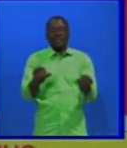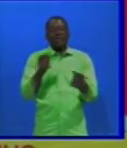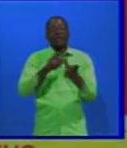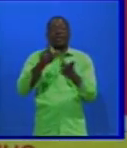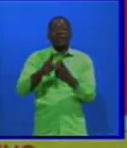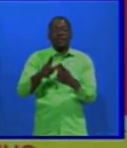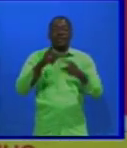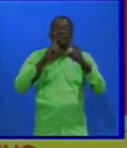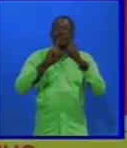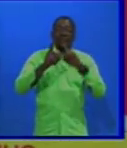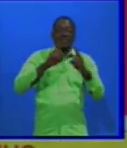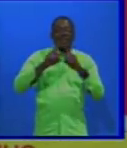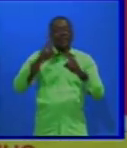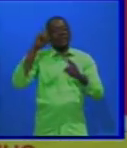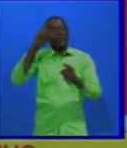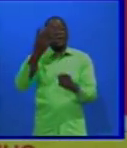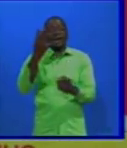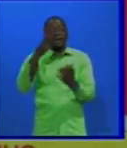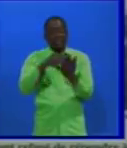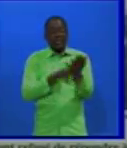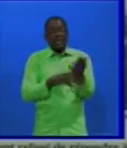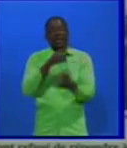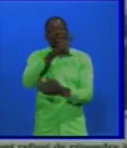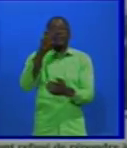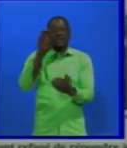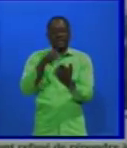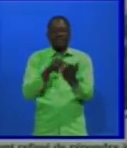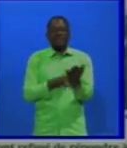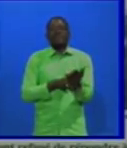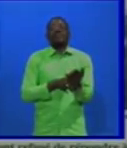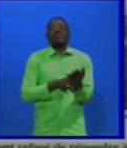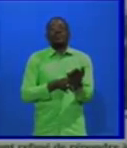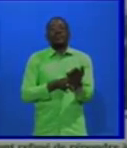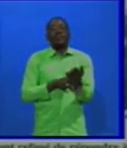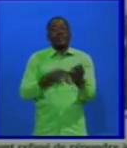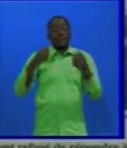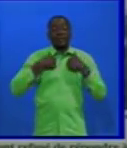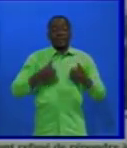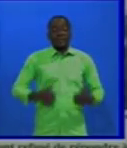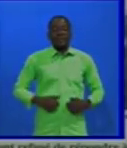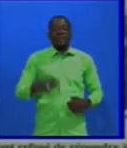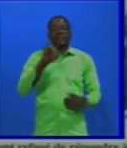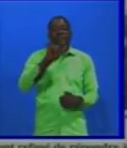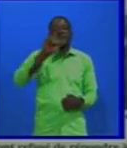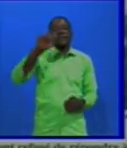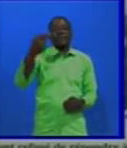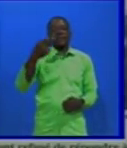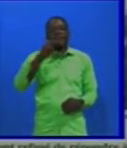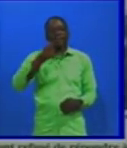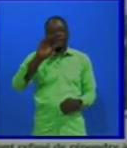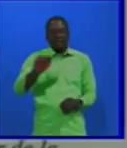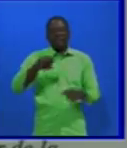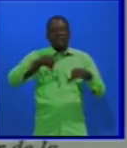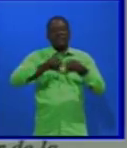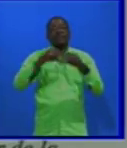parle de 4,2 milliards de francs CFA. Les habitants de Yagma, dans l'arrondissement 9, secteur 37, crient